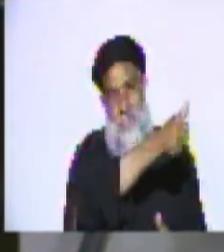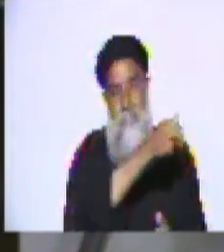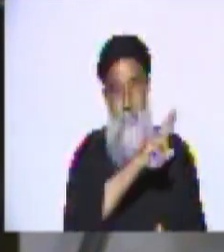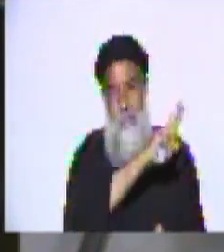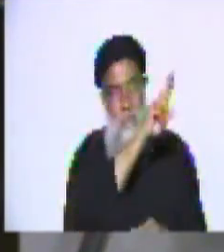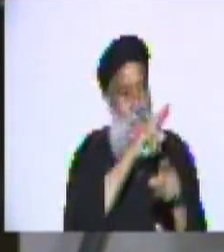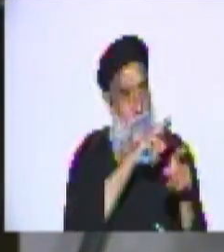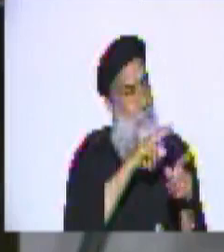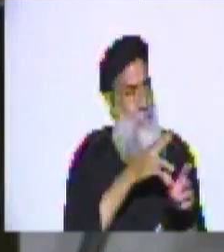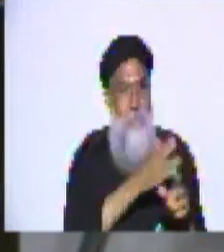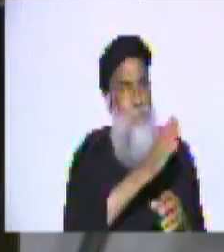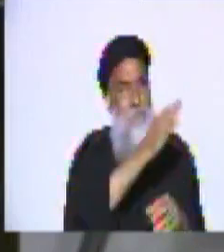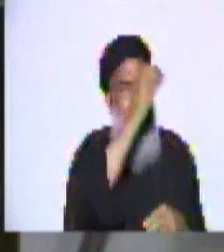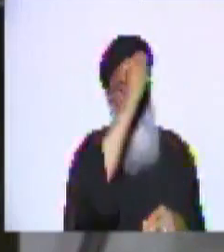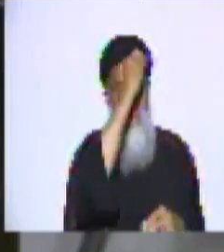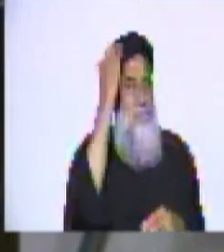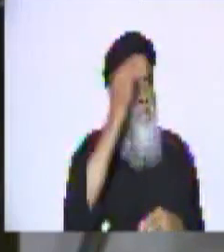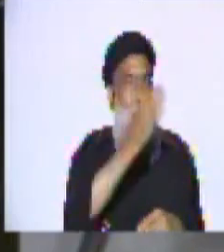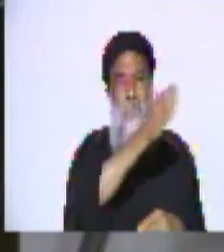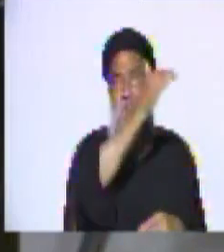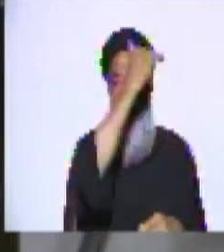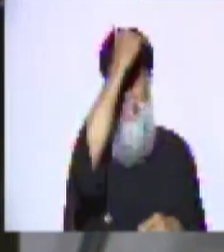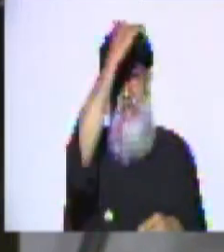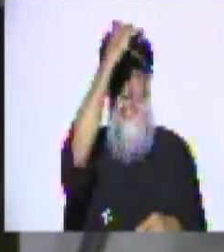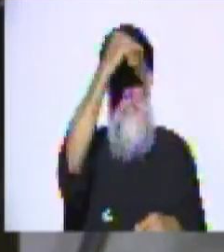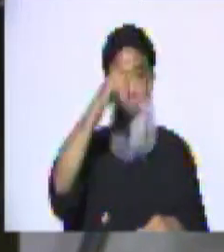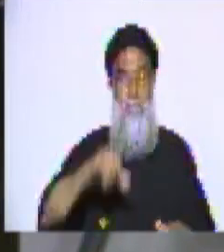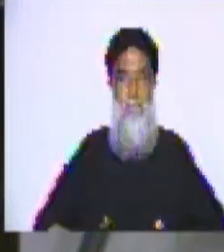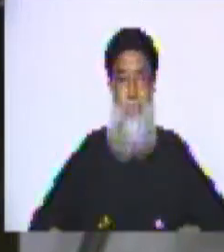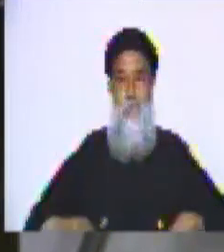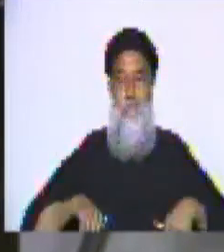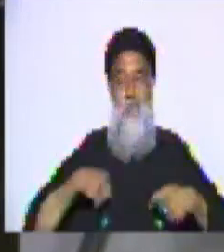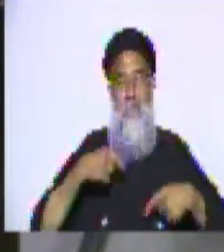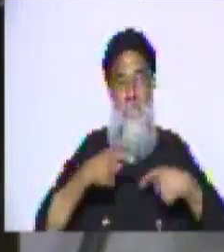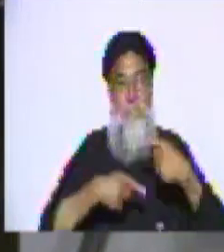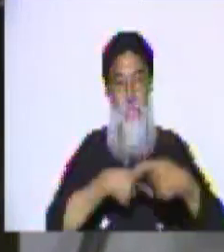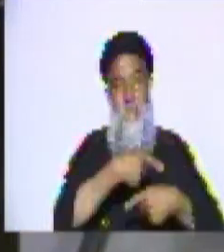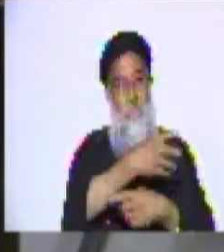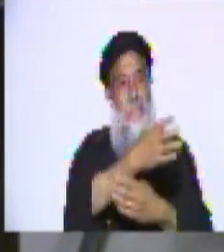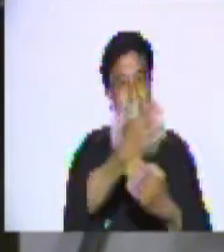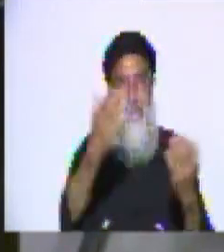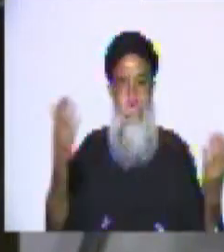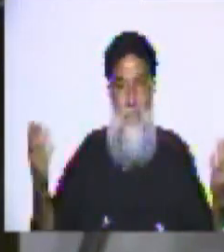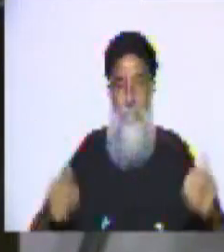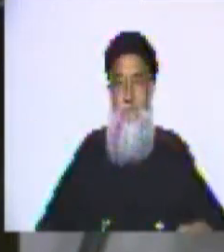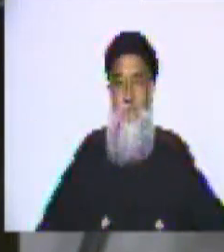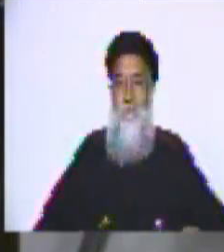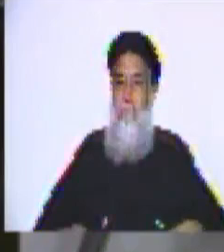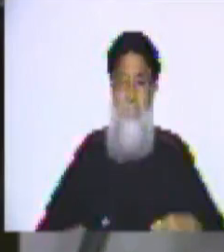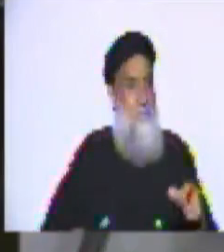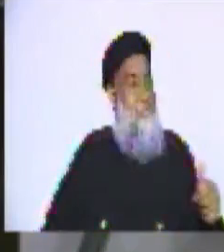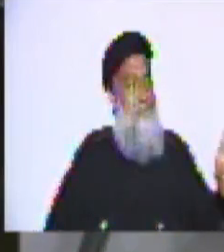فبيسألوه انت وصلت للحكاية دي ازاي، عن الحاجات الحياتية الروحية،